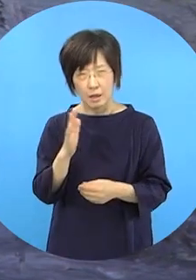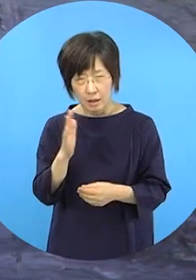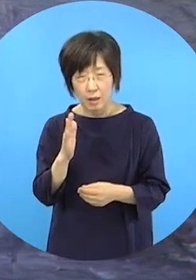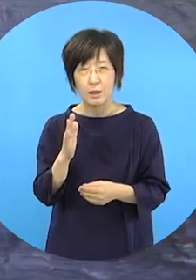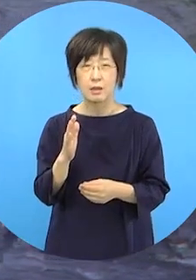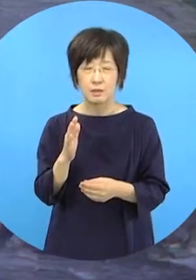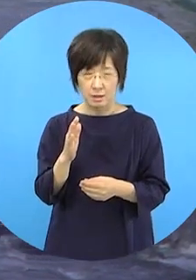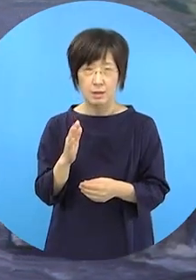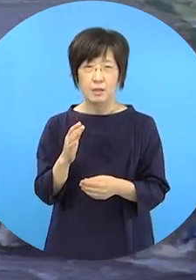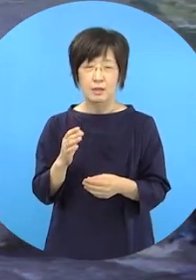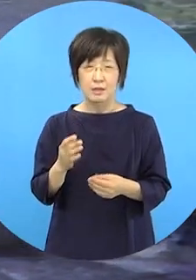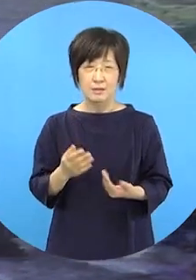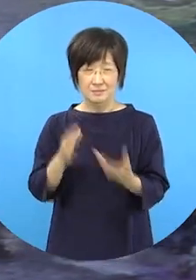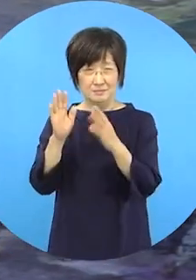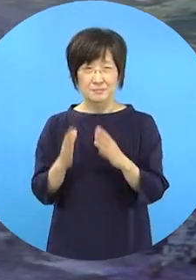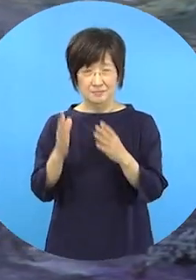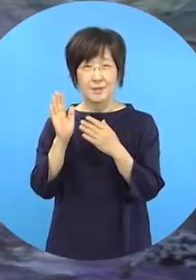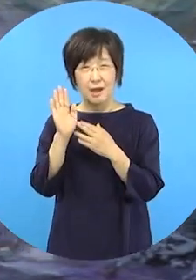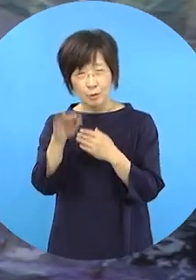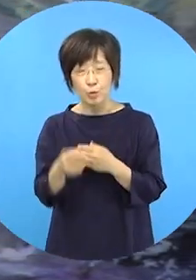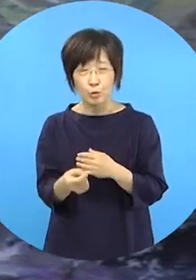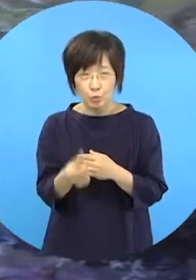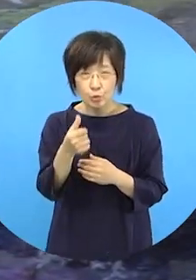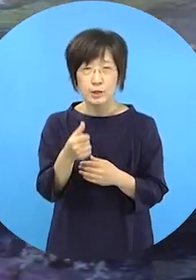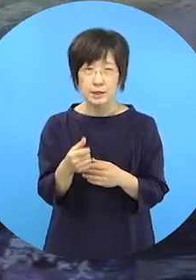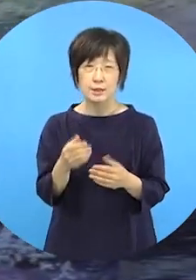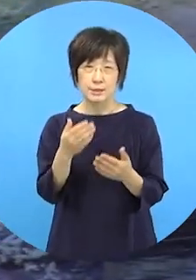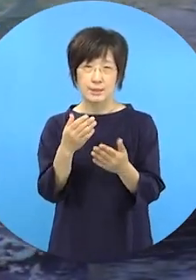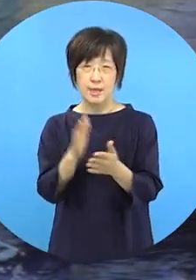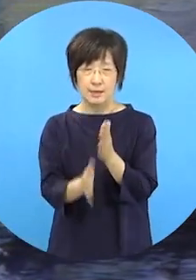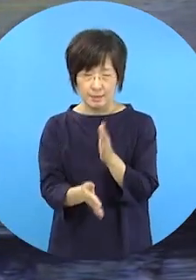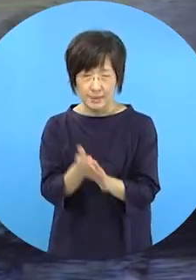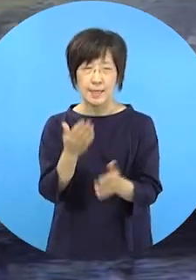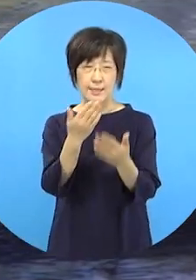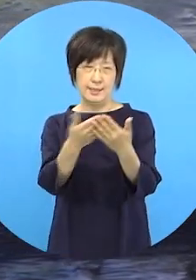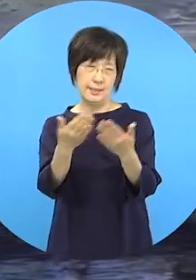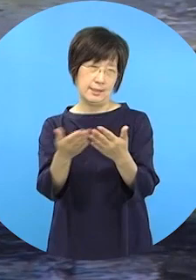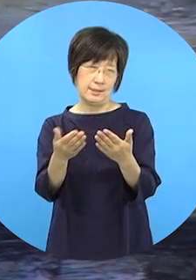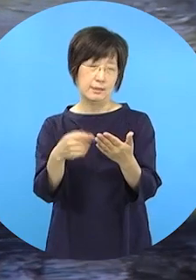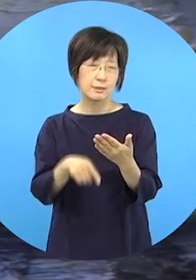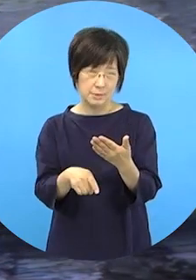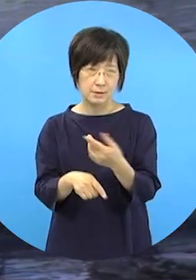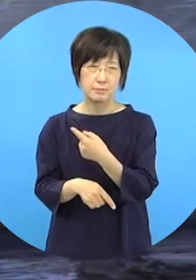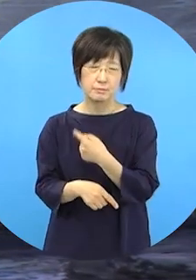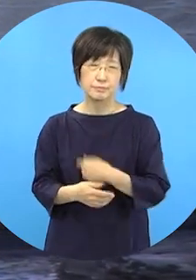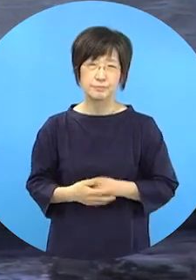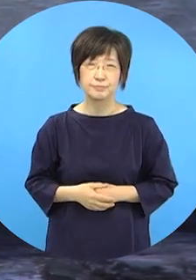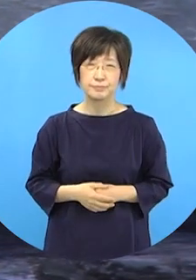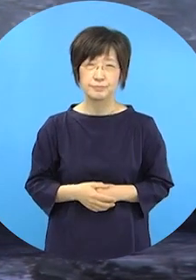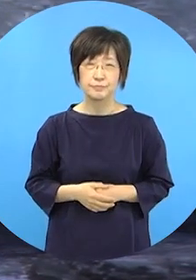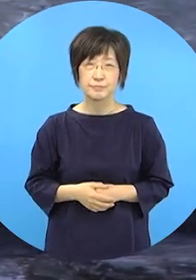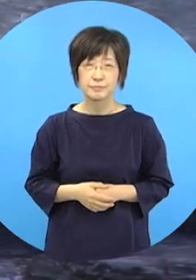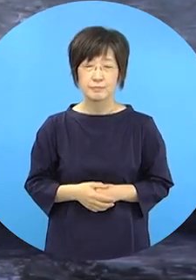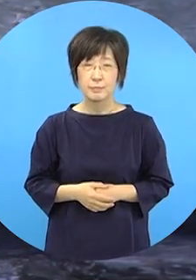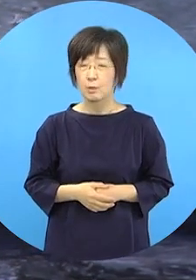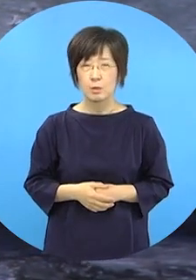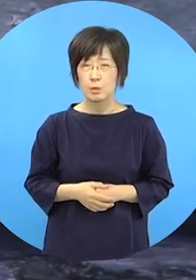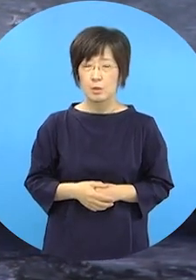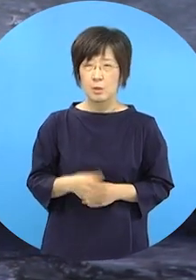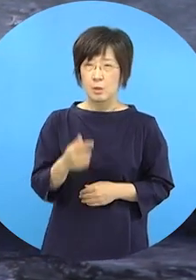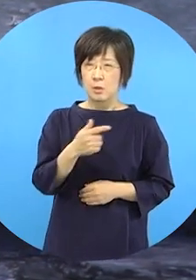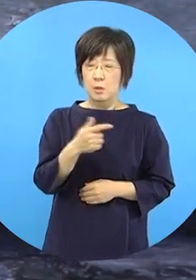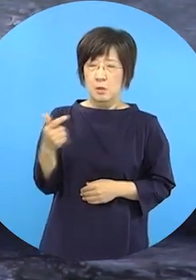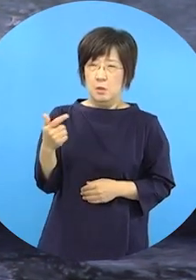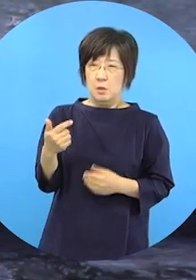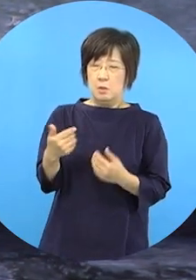の直後に新たに絵を描き始める、その最初の第一作がこちらの作品になります。 すごくね、ショックを